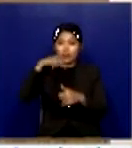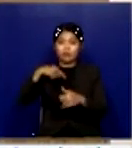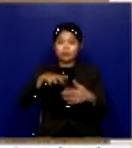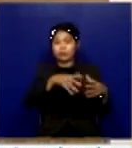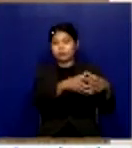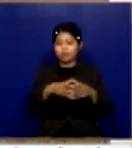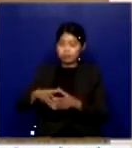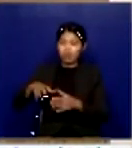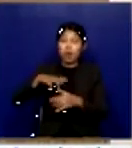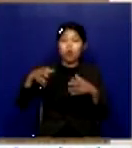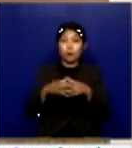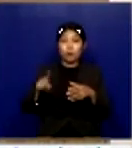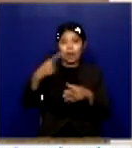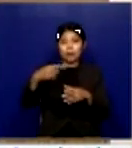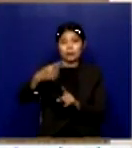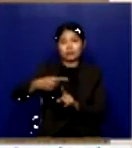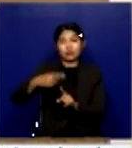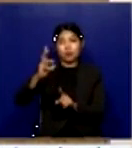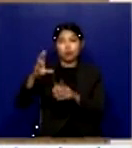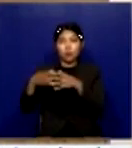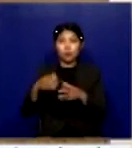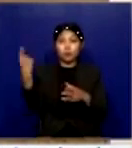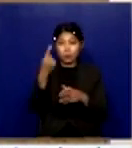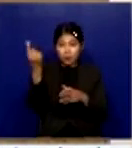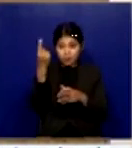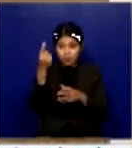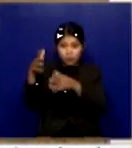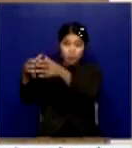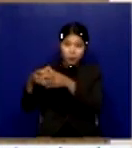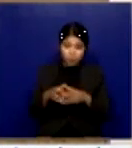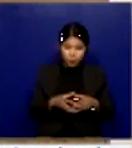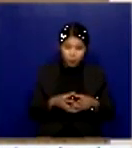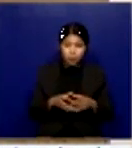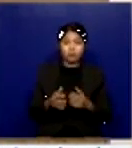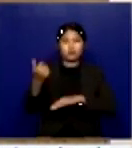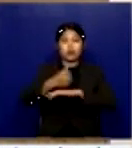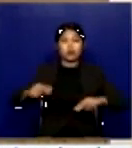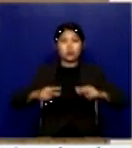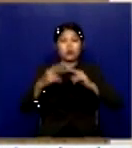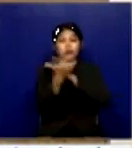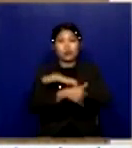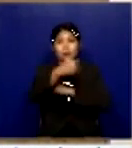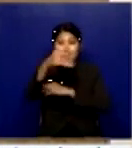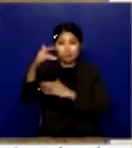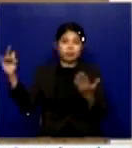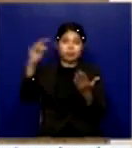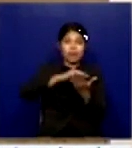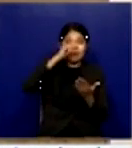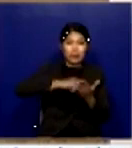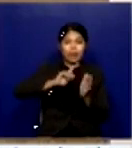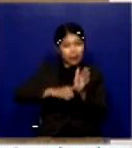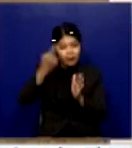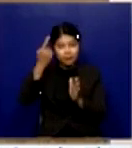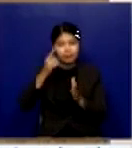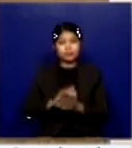กันอีกเราเป็นกลุ่มแรกในรอบ 6เดือนยินดีรับฟรีต่างประเทศมาเยี่ยมประเทศไทยเป็นครั้ง